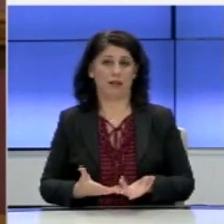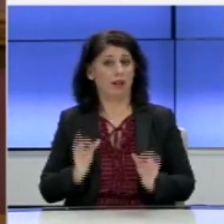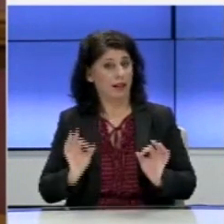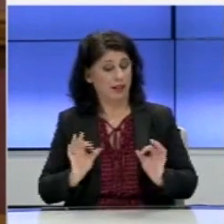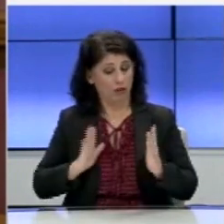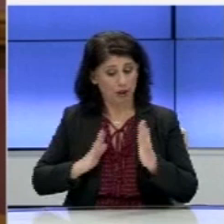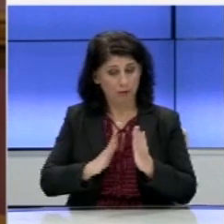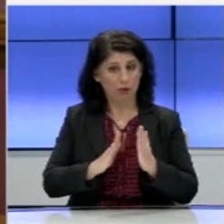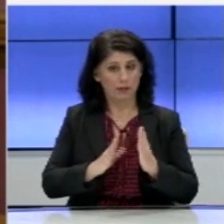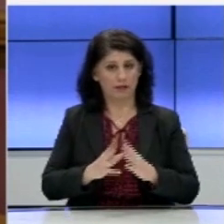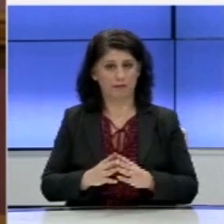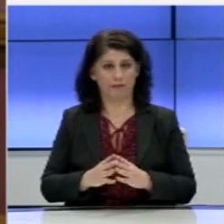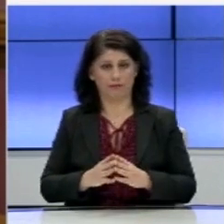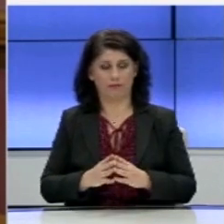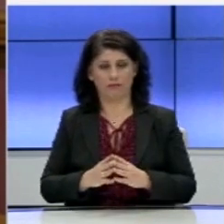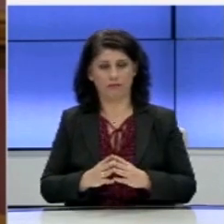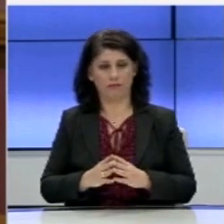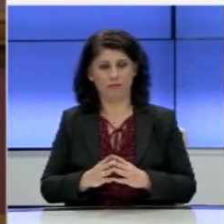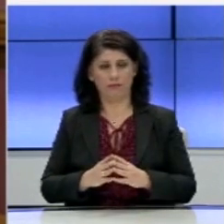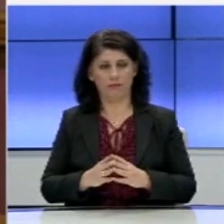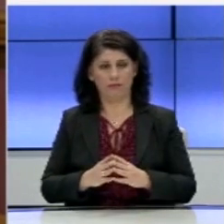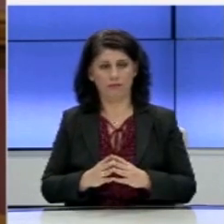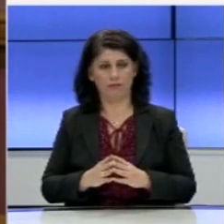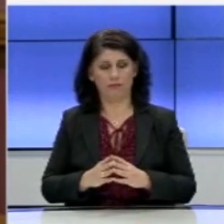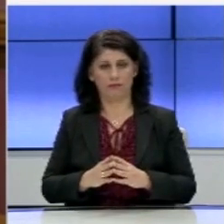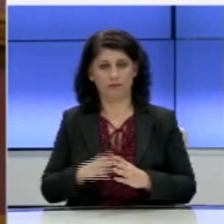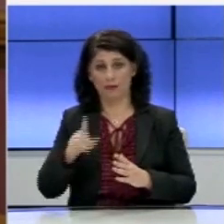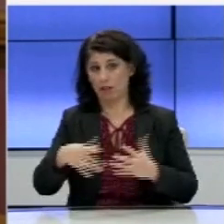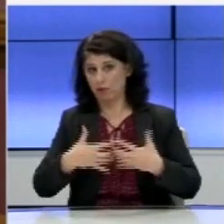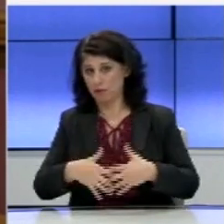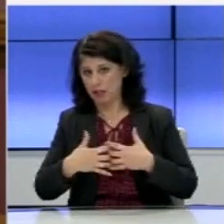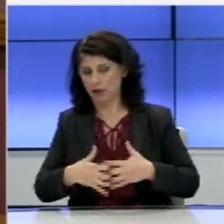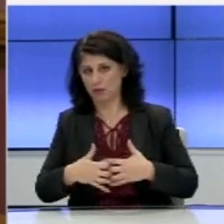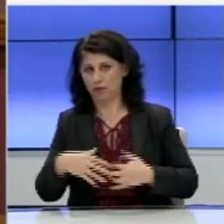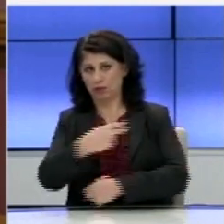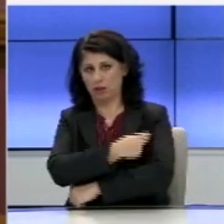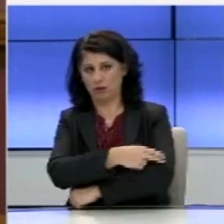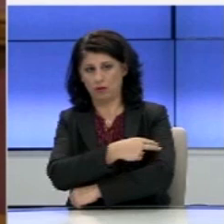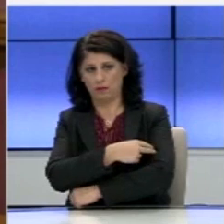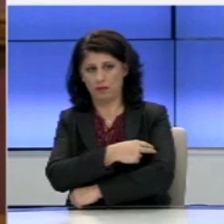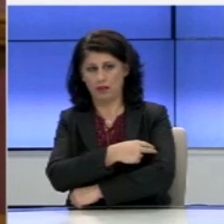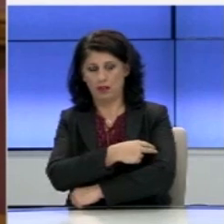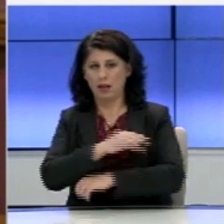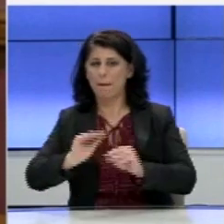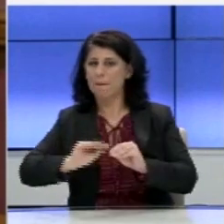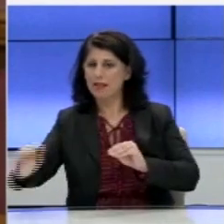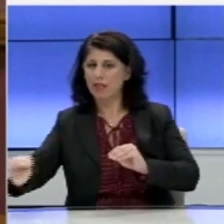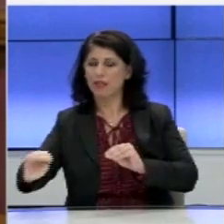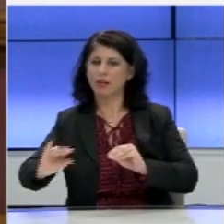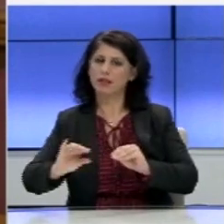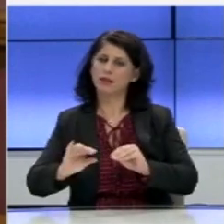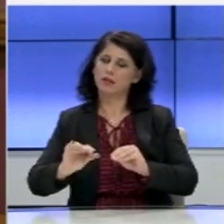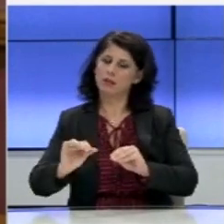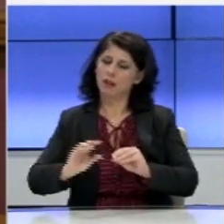τους αντιμετωπίζετε και αξιοποιώντας βεβαίως και τους μηχανισμούς στα νοσοκομεία με μεταθέσεις,